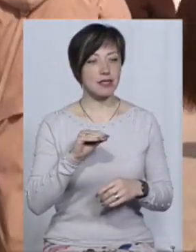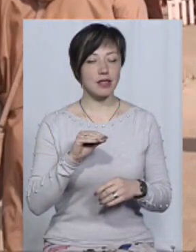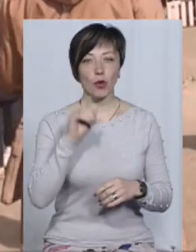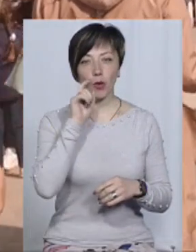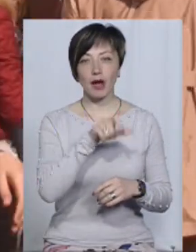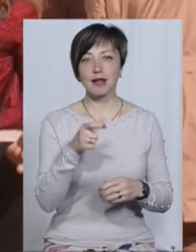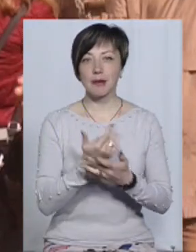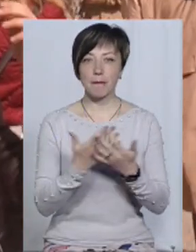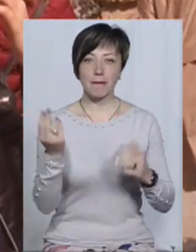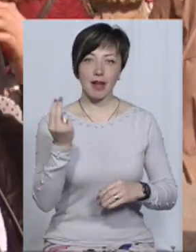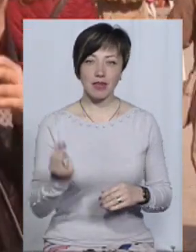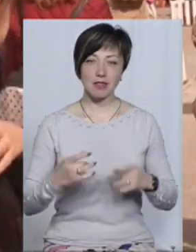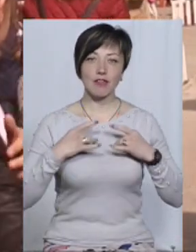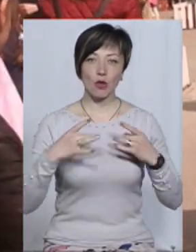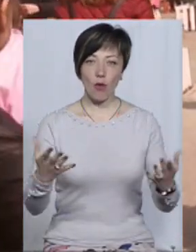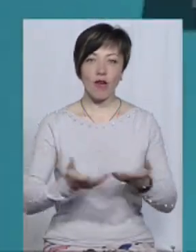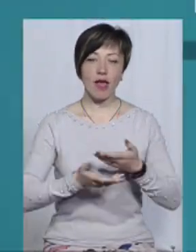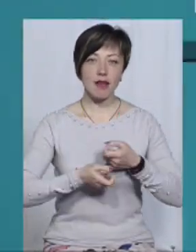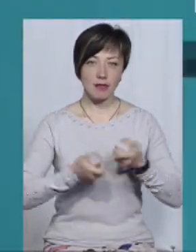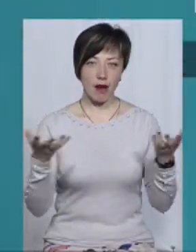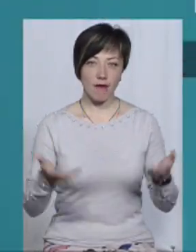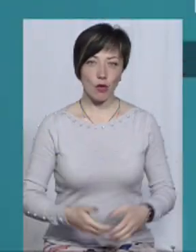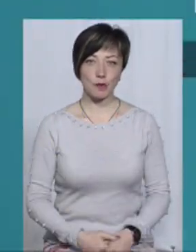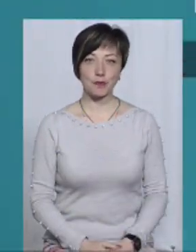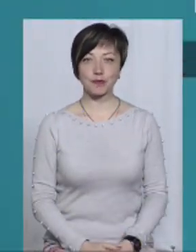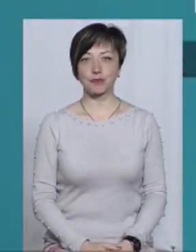українці барвисто, святково, яскраво.